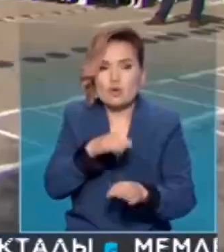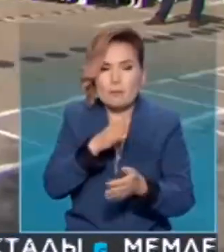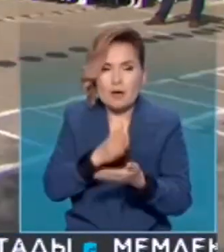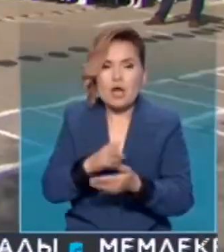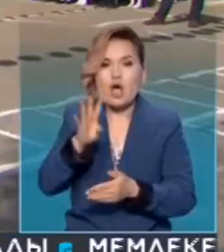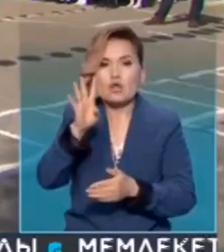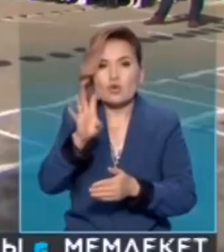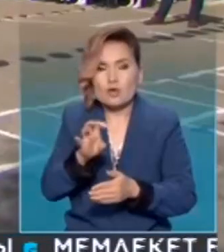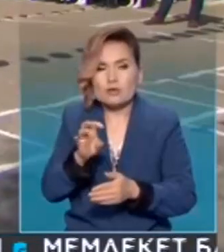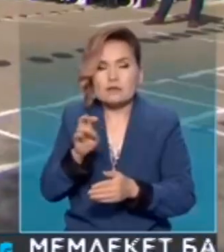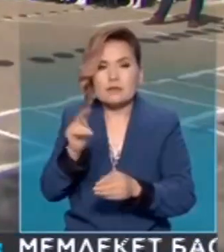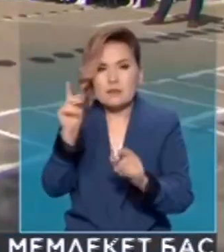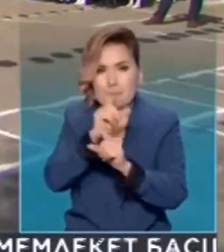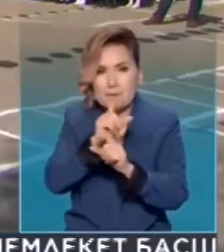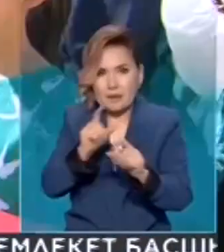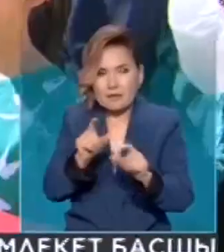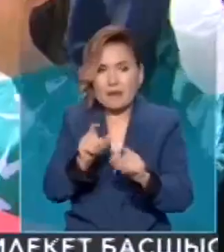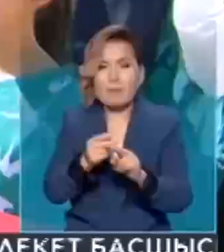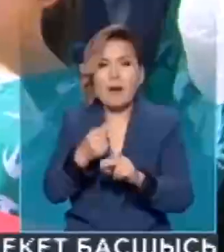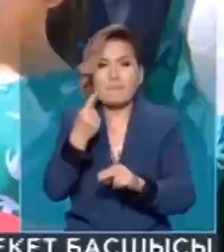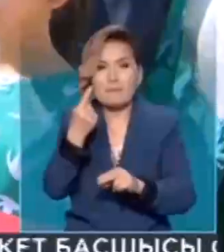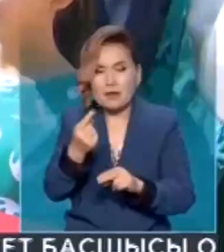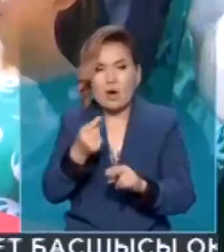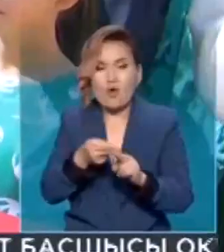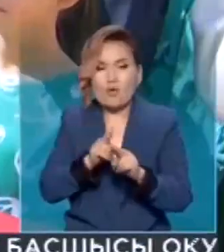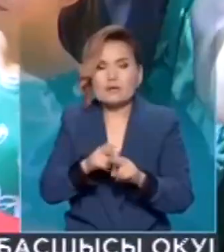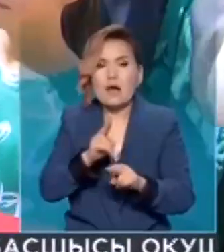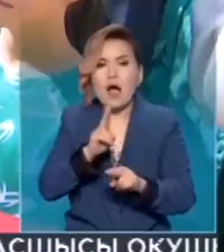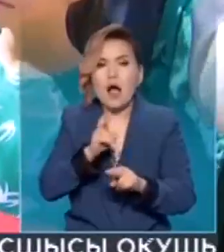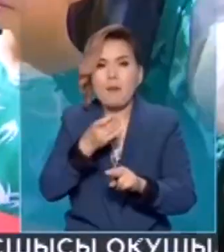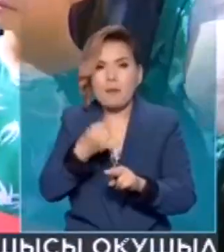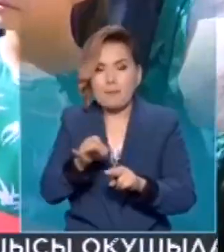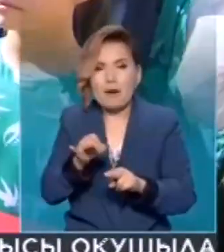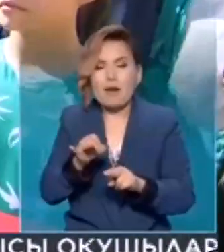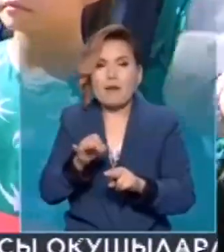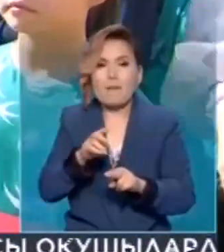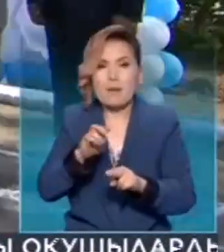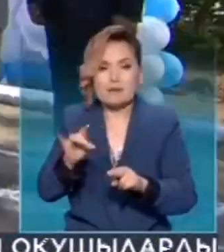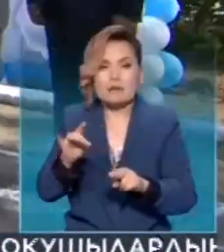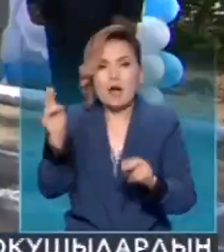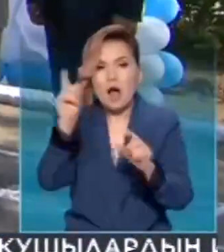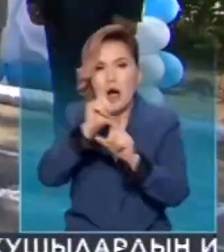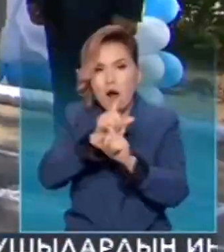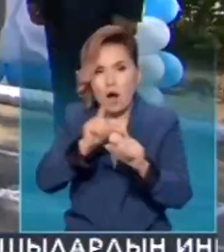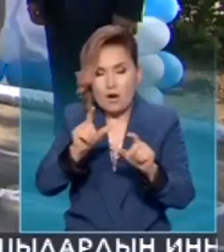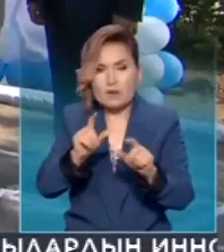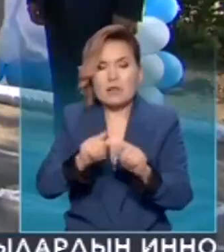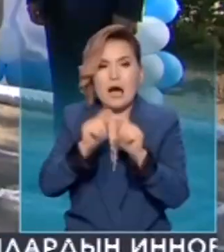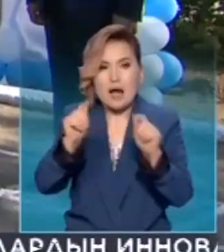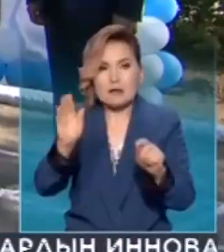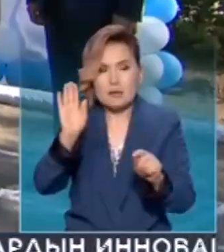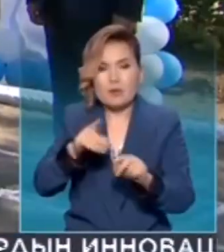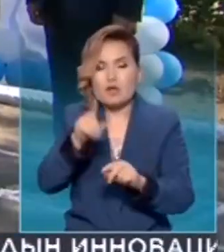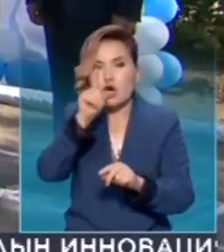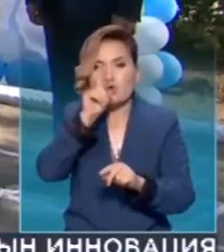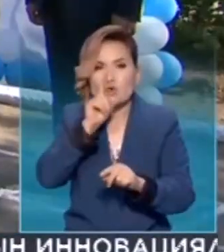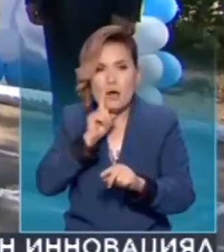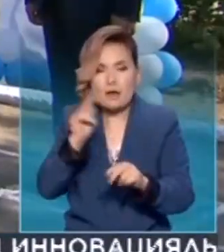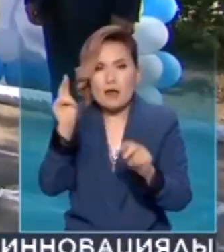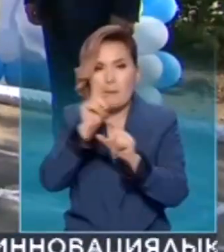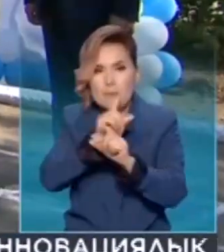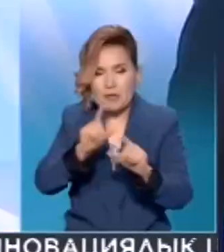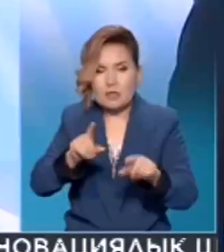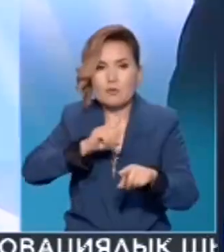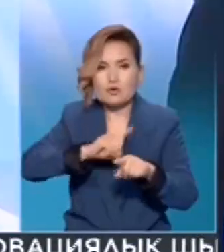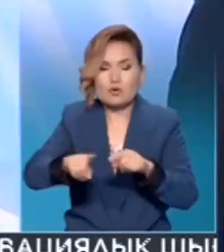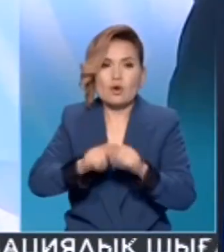400 мектептің бірі осы Қабанбай ауылында салынатын болады. 1-2 жылдан кейін жаңа жайлы мектепте